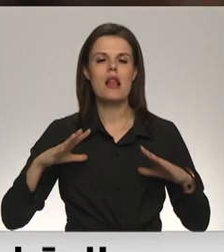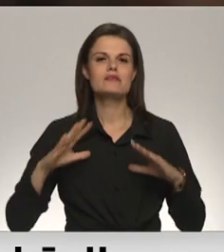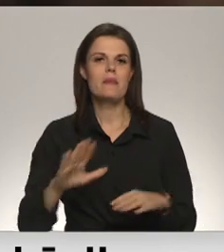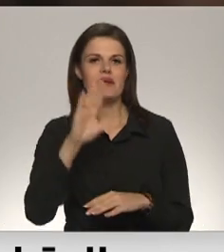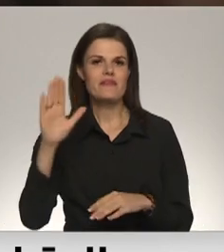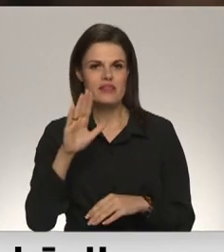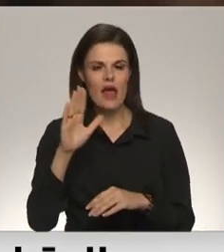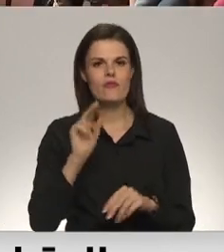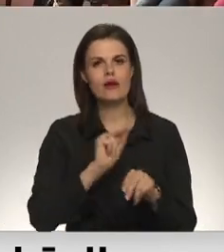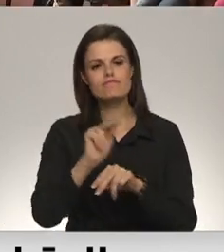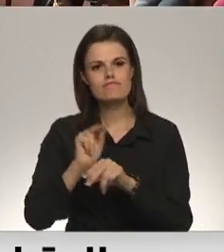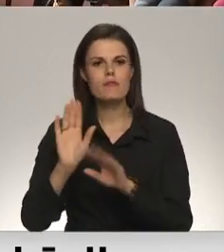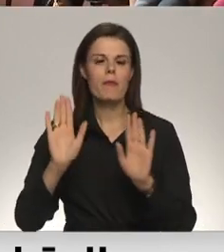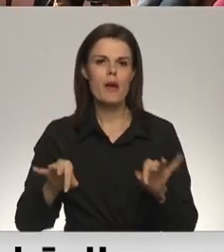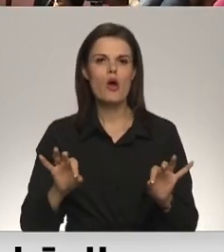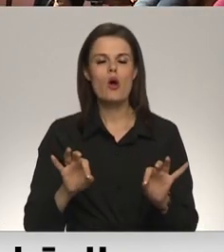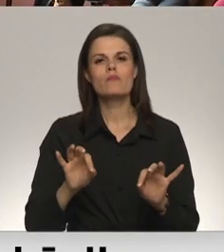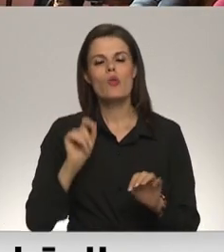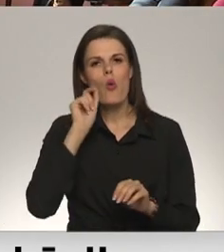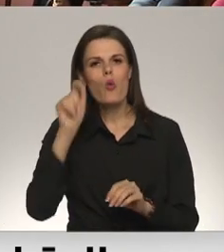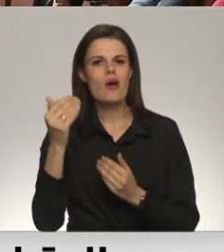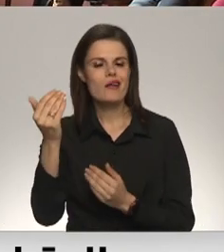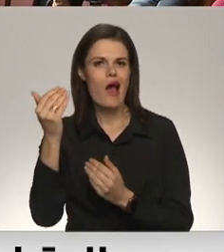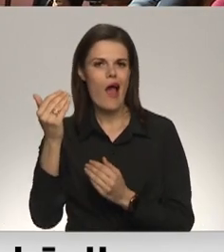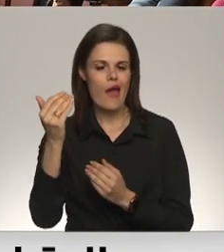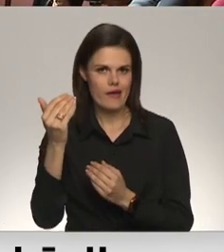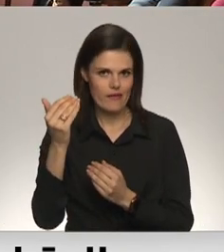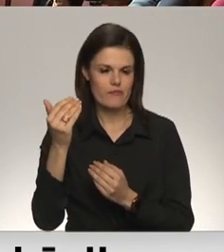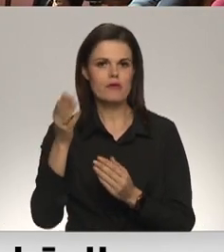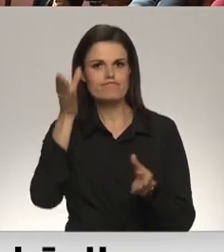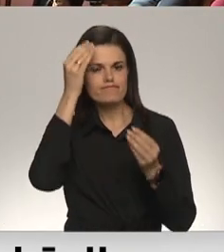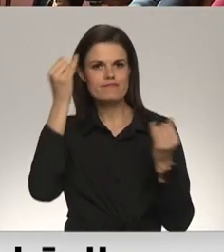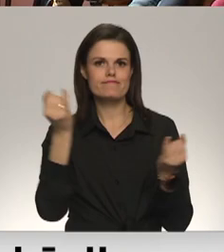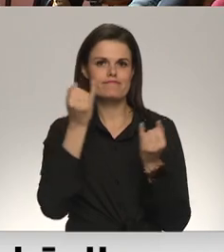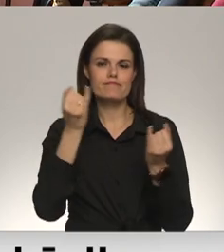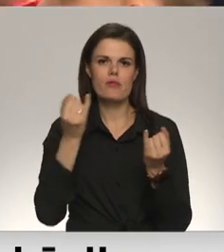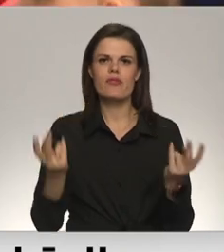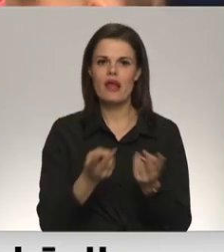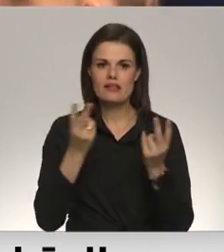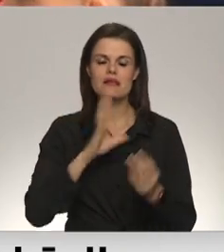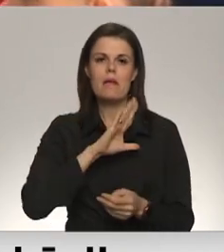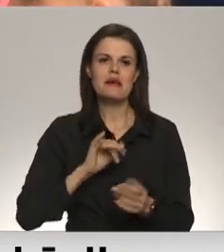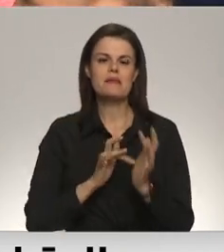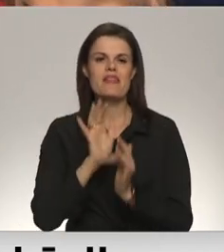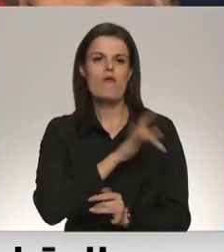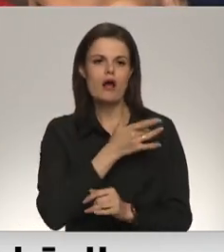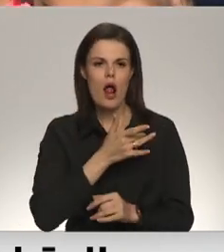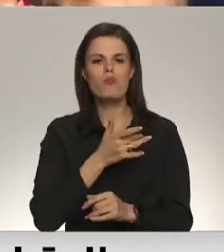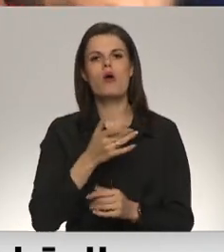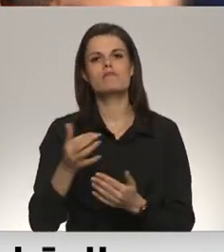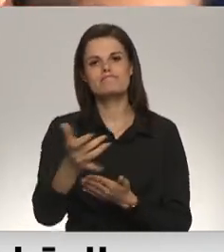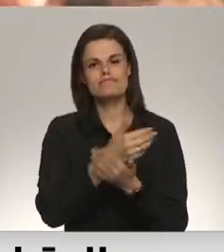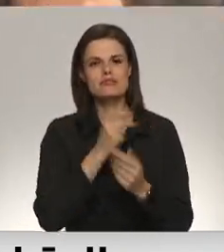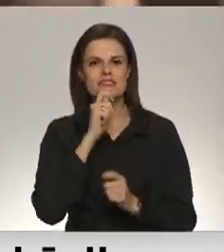uzzinās par Ukraiņu svētku svinēšanas paražām. Pēc centra atklāšanas notika arī ekumeniskais dievkalpojums, kur laikā tika